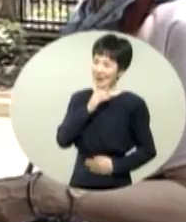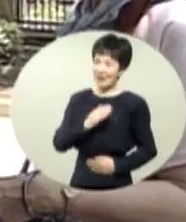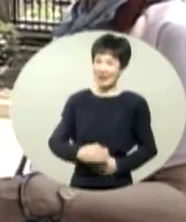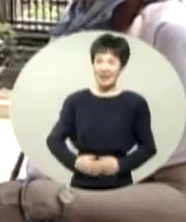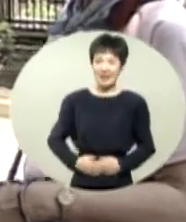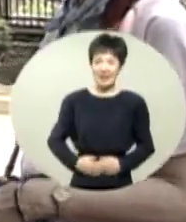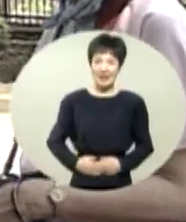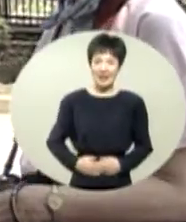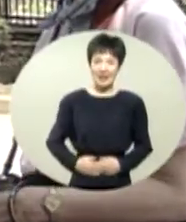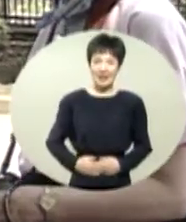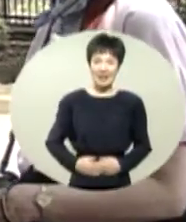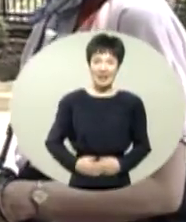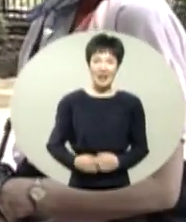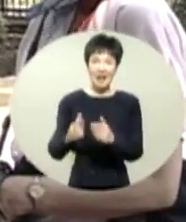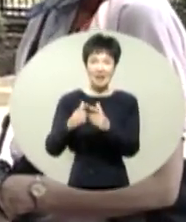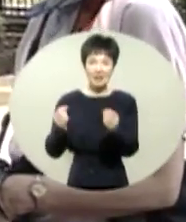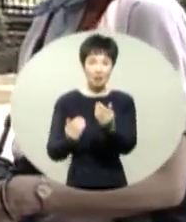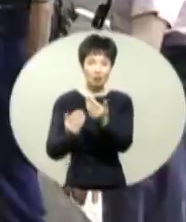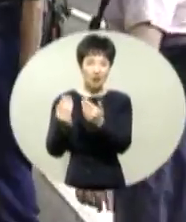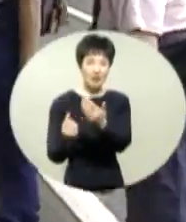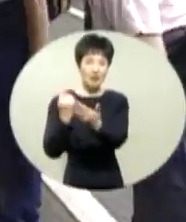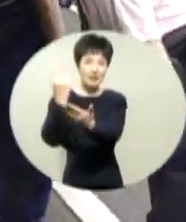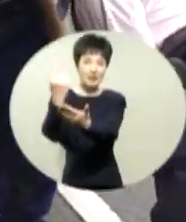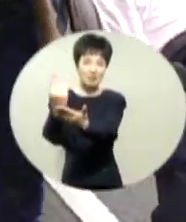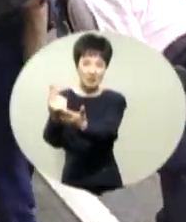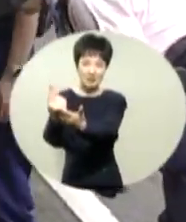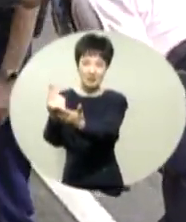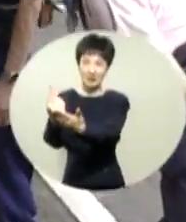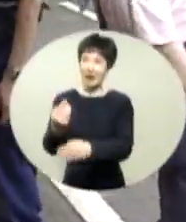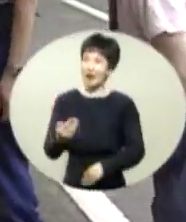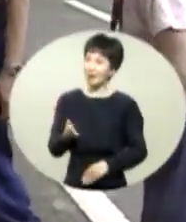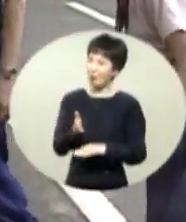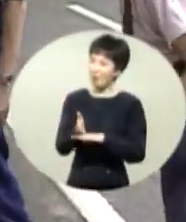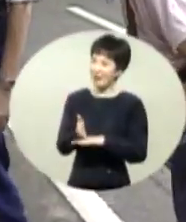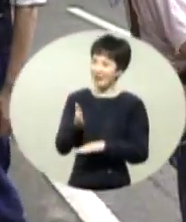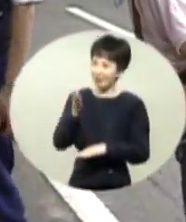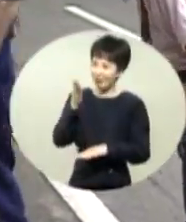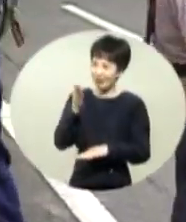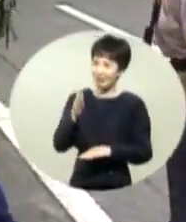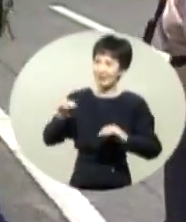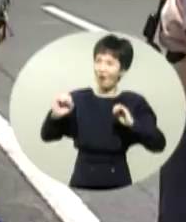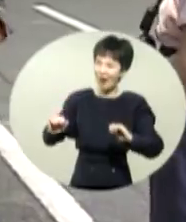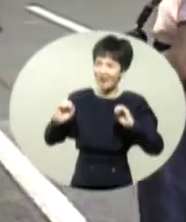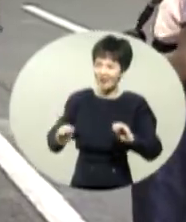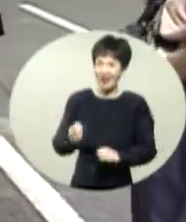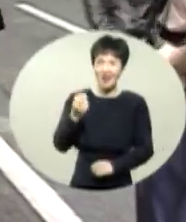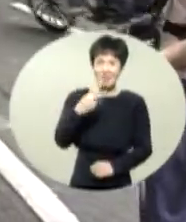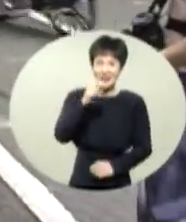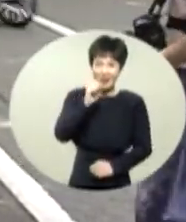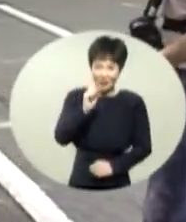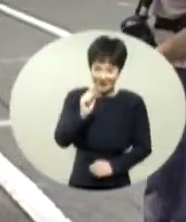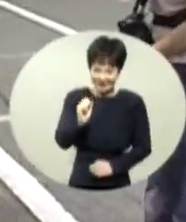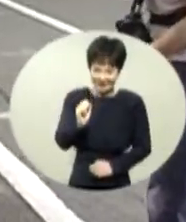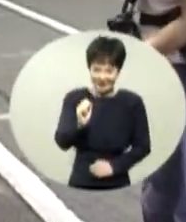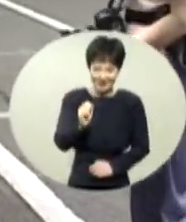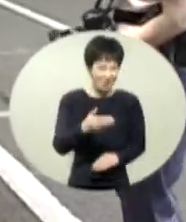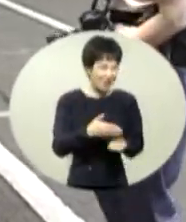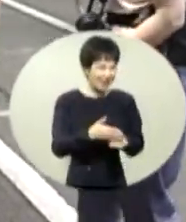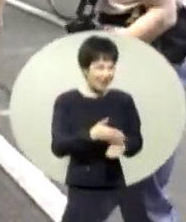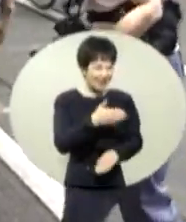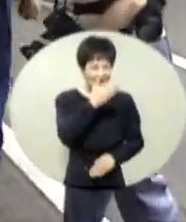ルで全国大会があります。 あの円形の、はい、どうも。ありがとうござい ました。どう も、またよろしく。 ありが